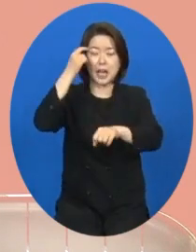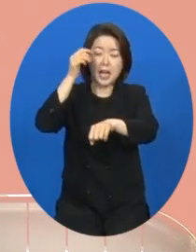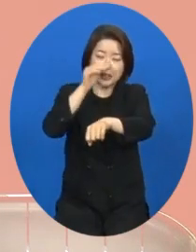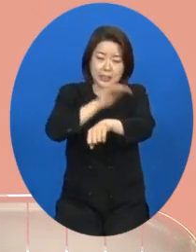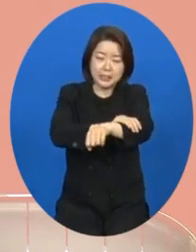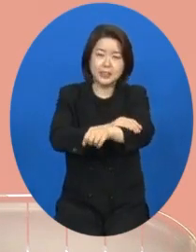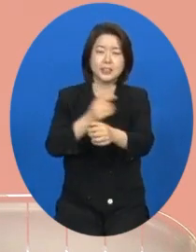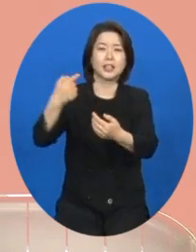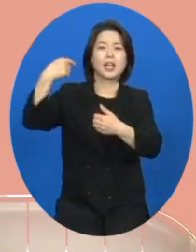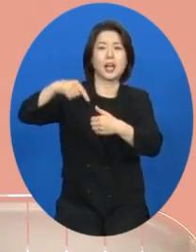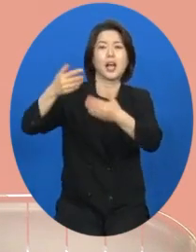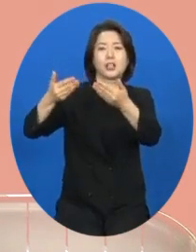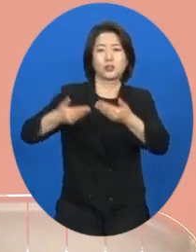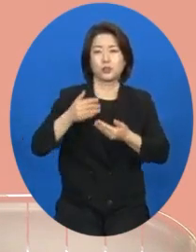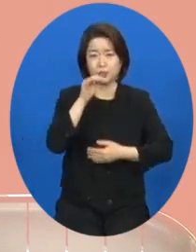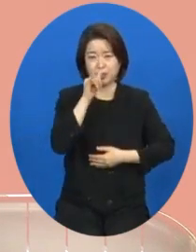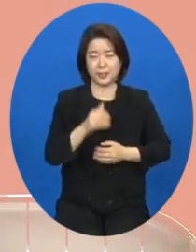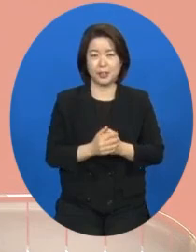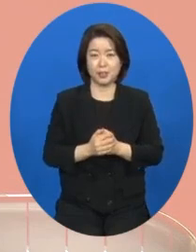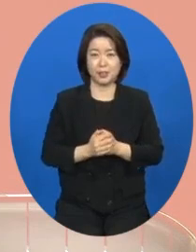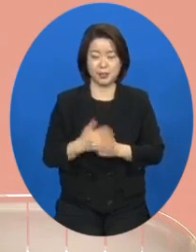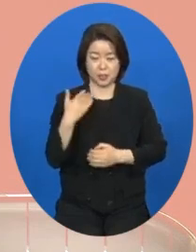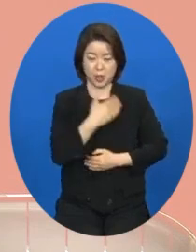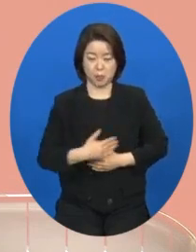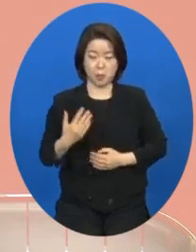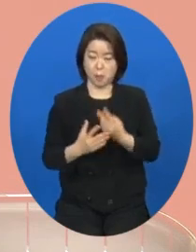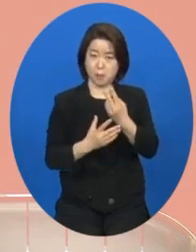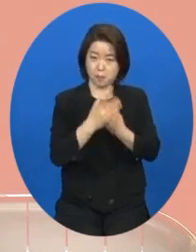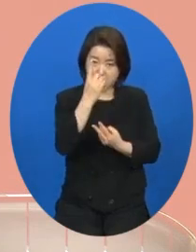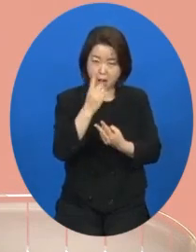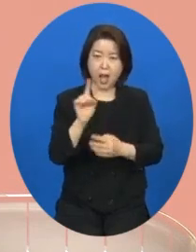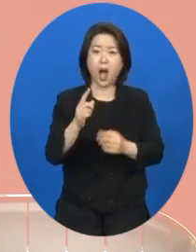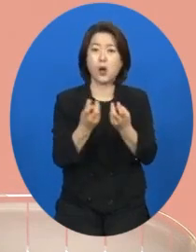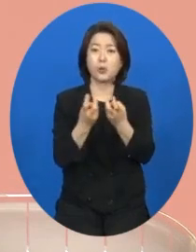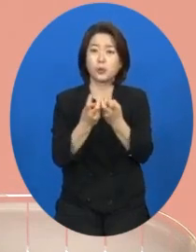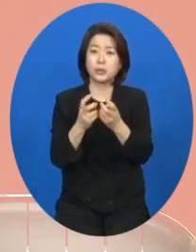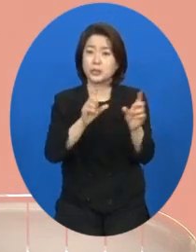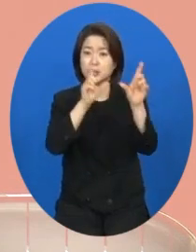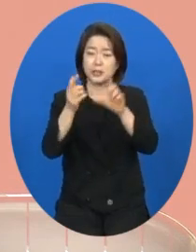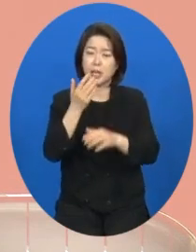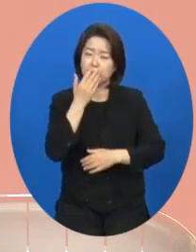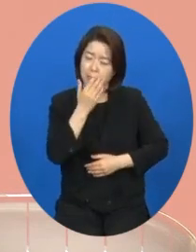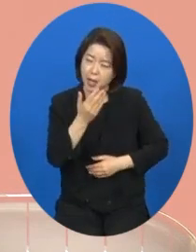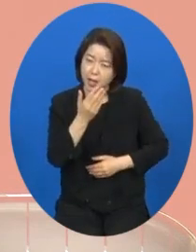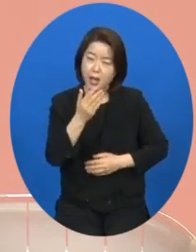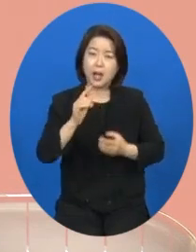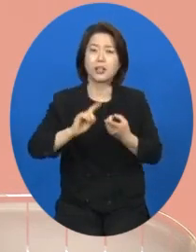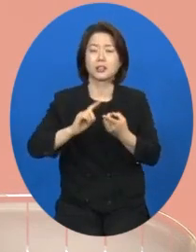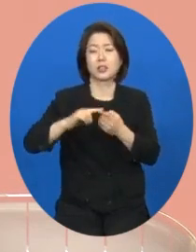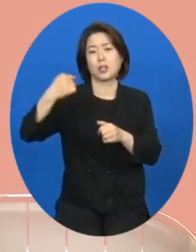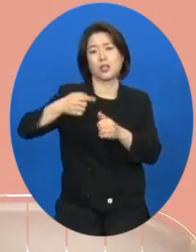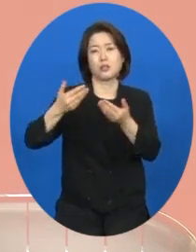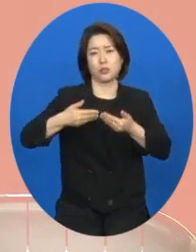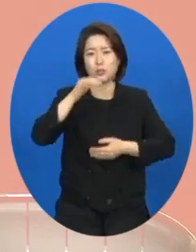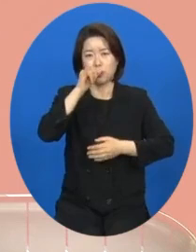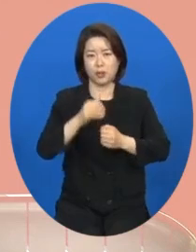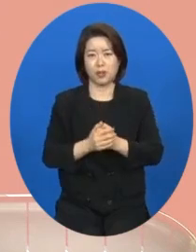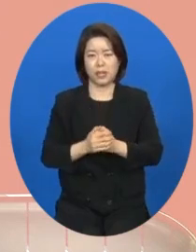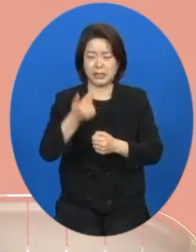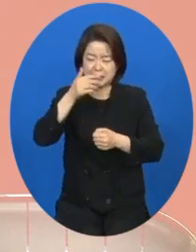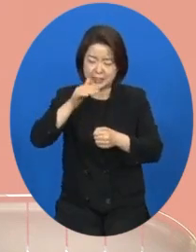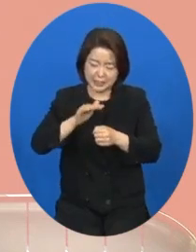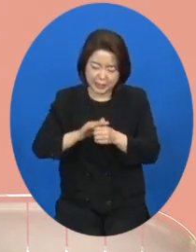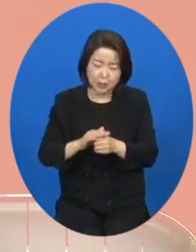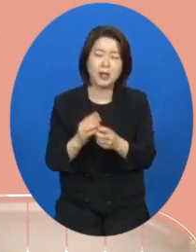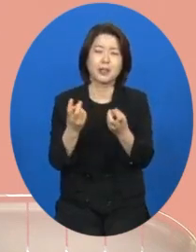준 거예요. 한 몸이 어떻게 한 몸이 되어 살 수 있겠는지를 기가 막힌